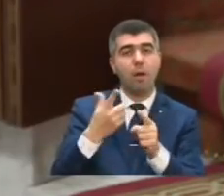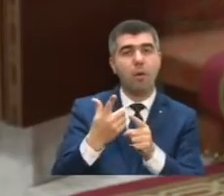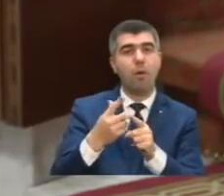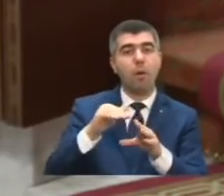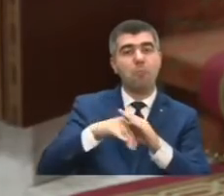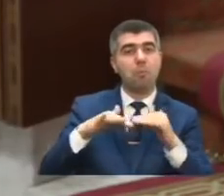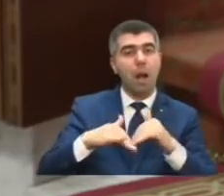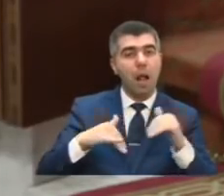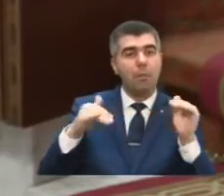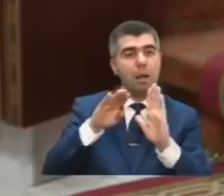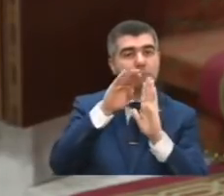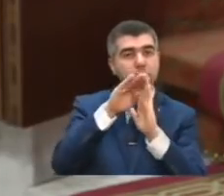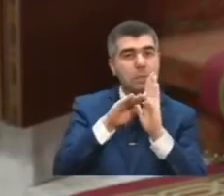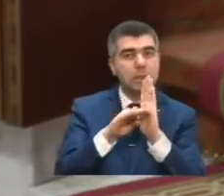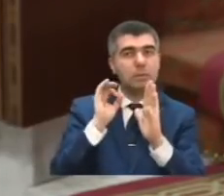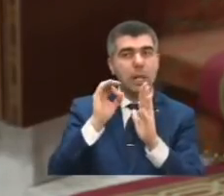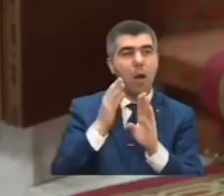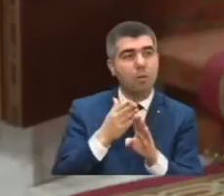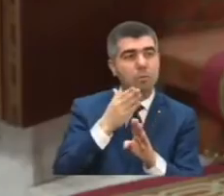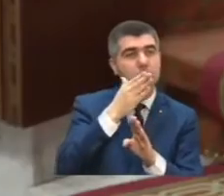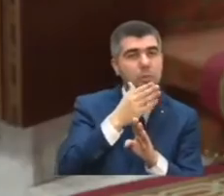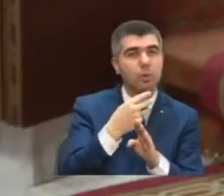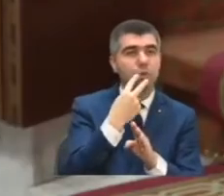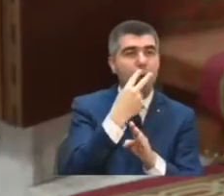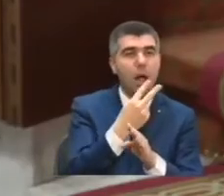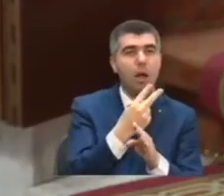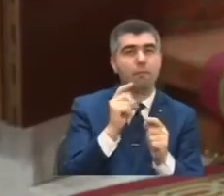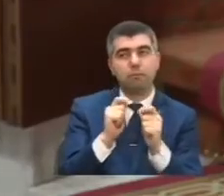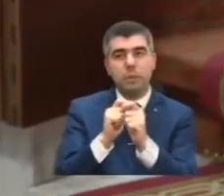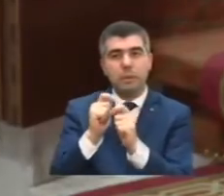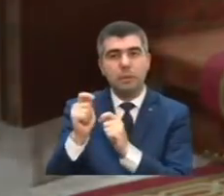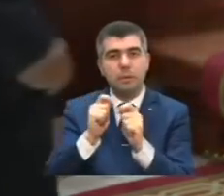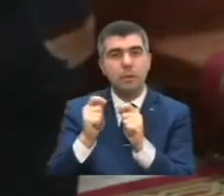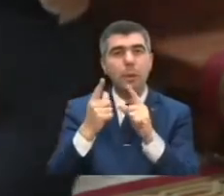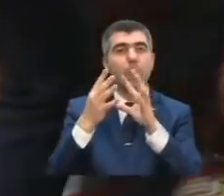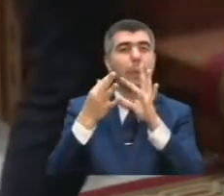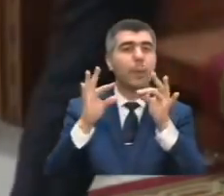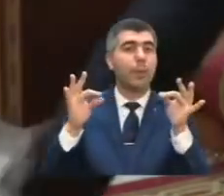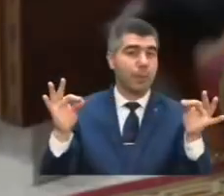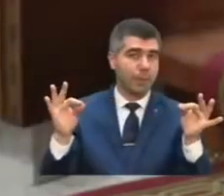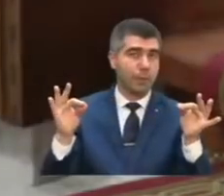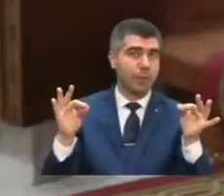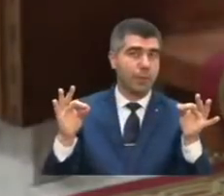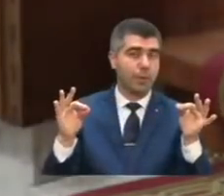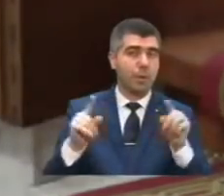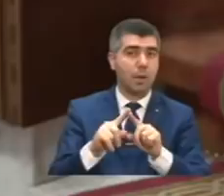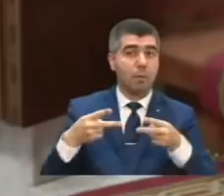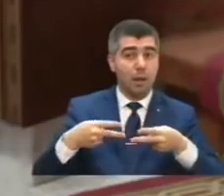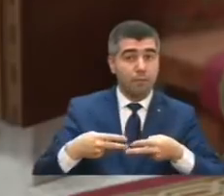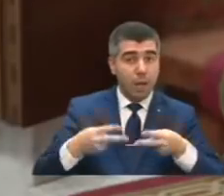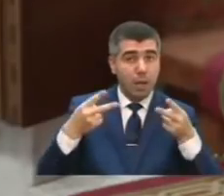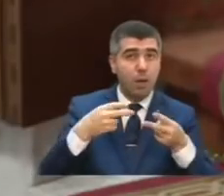التقييم لهذا البرنامج الوطني الثاني للطرق القروية، وأنا في حينه ما خديت الكلمة في هذا